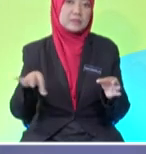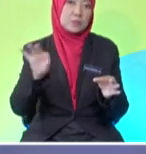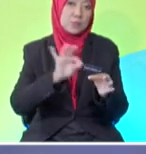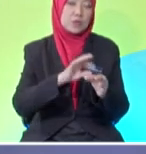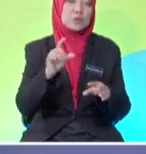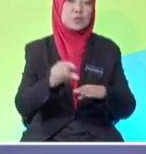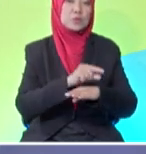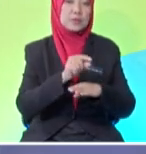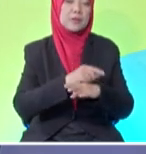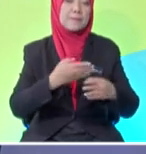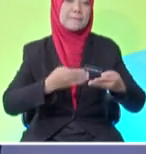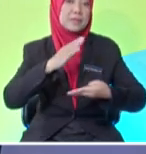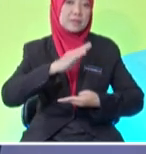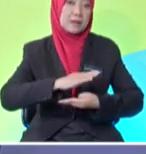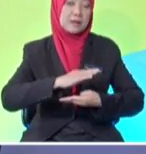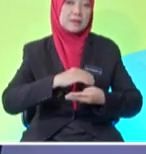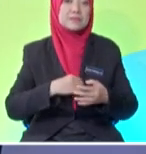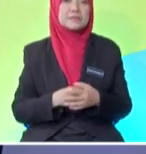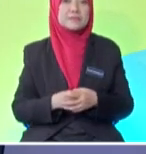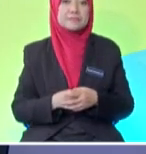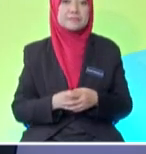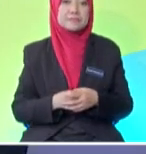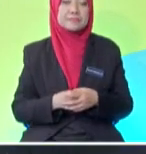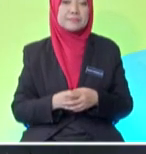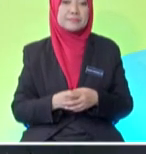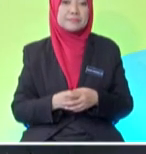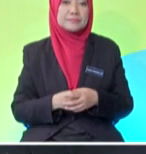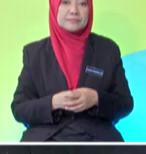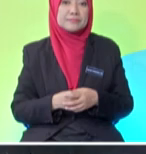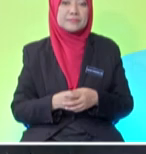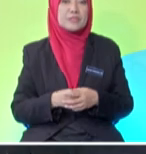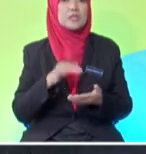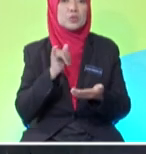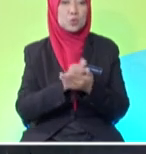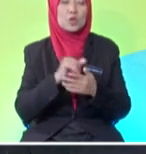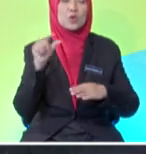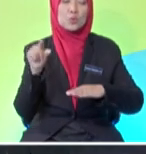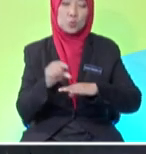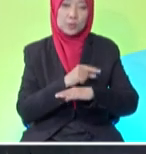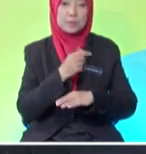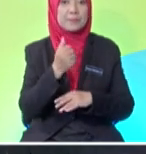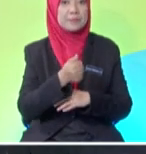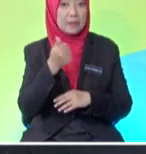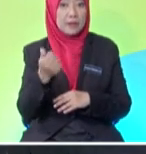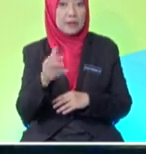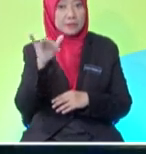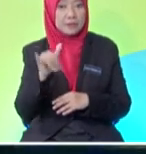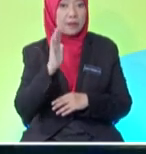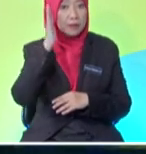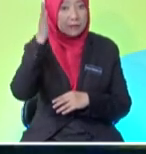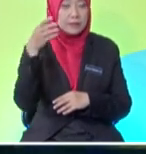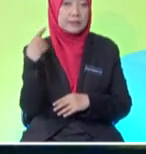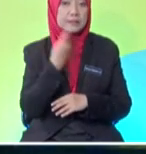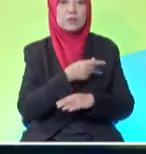penyimpanan yang telah dibekalkan Oke baik Itulah penggunaan dan penyelenggaraan alat tanya akan kita